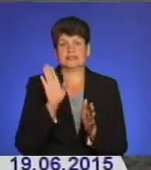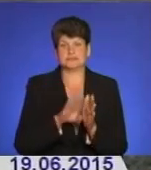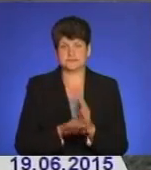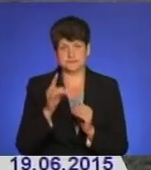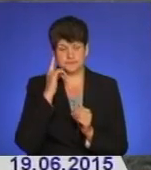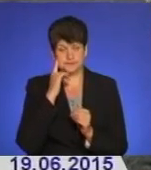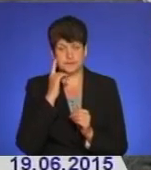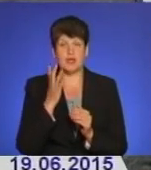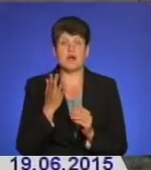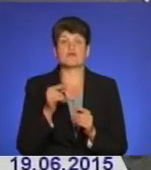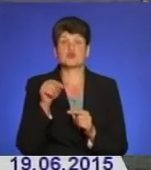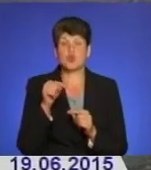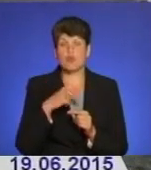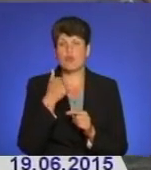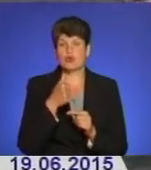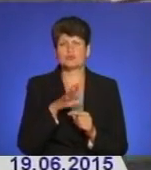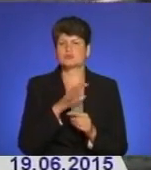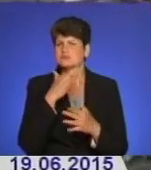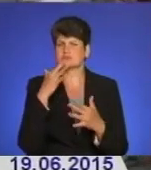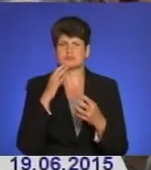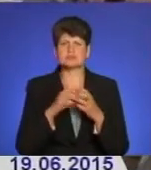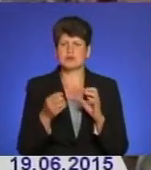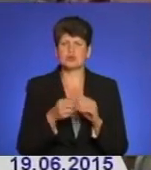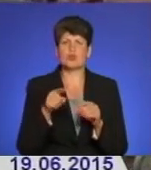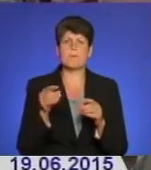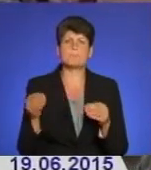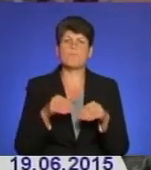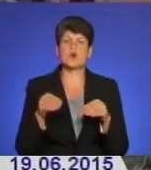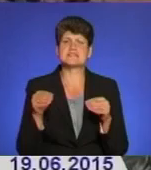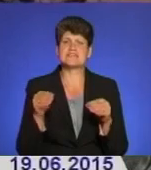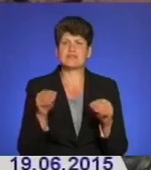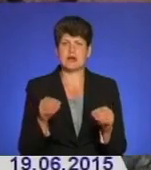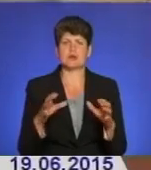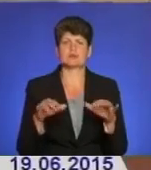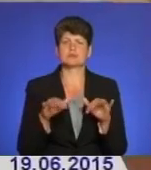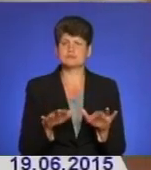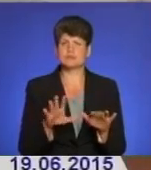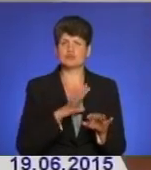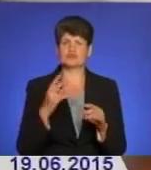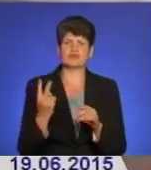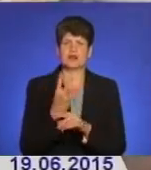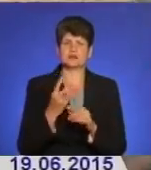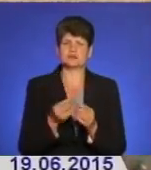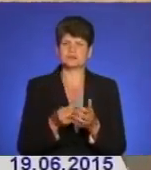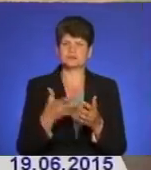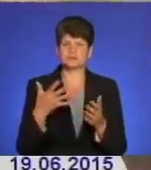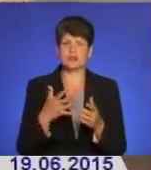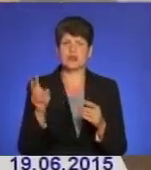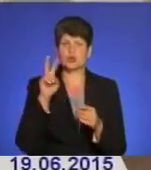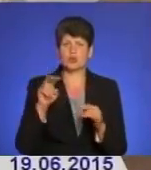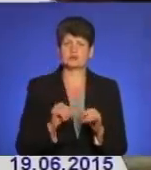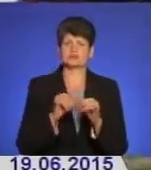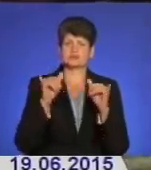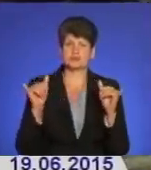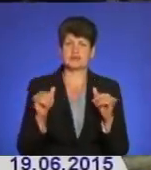Цього року аграріїв спіткали безліч проблем, через що посівна кампанія здорожчала вдвічі. Мінливий курс долара, зростання вартості